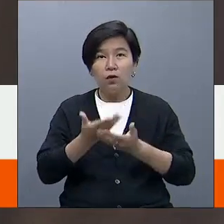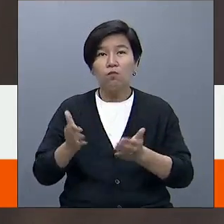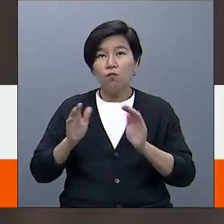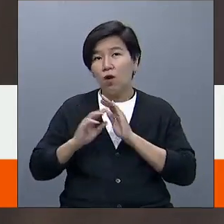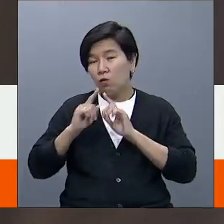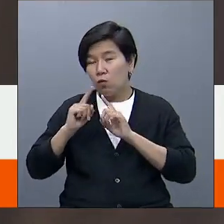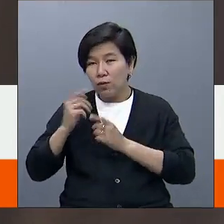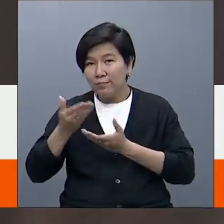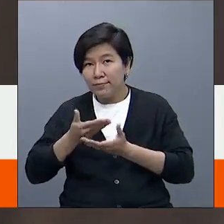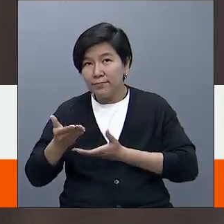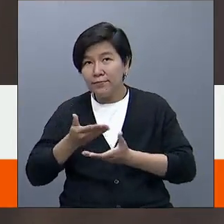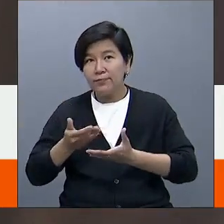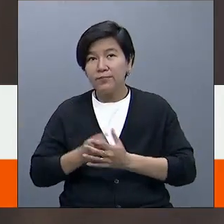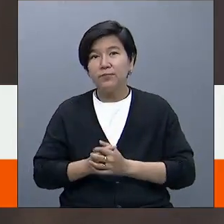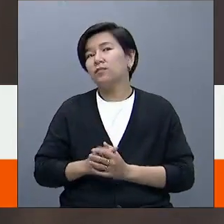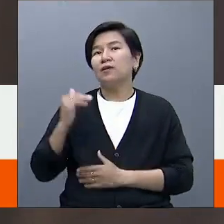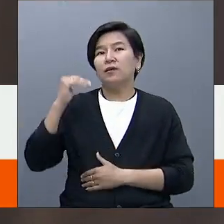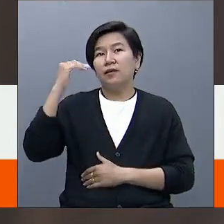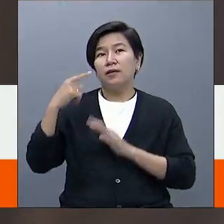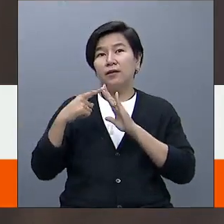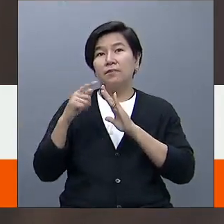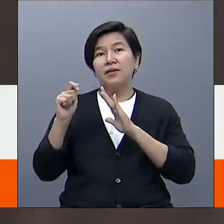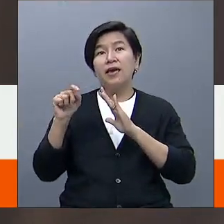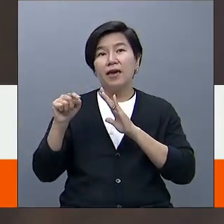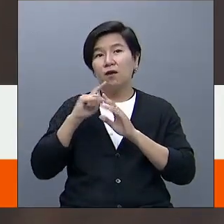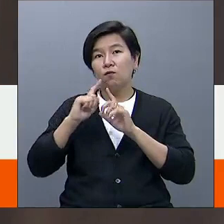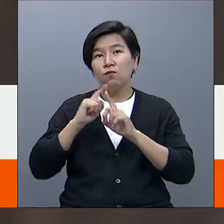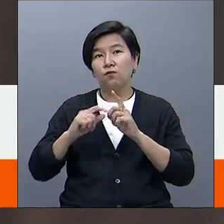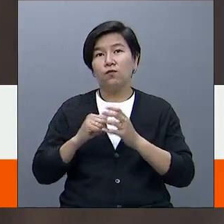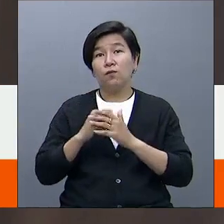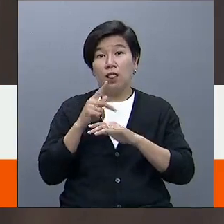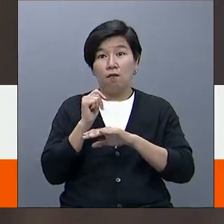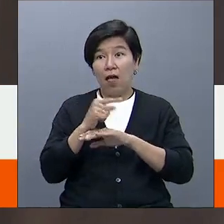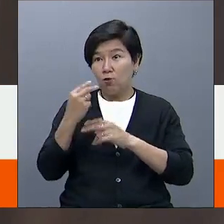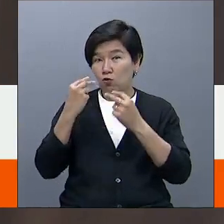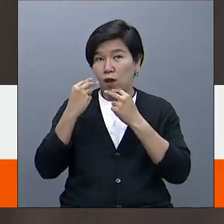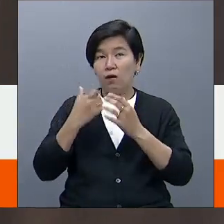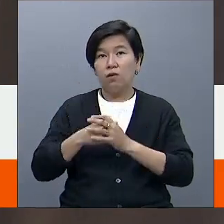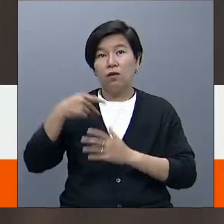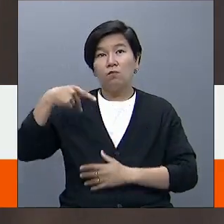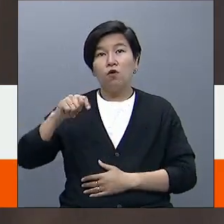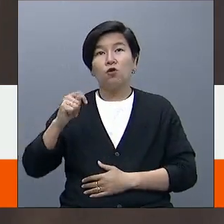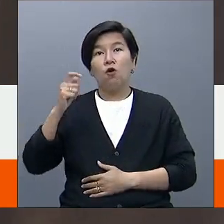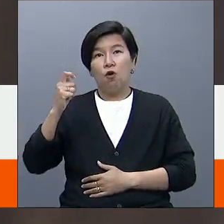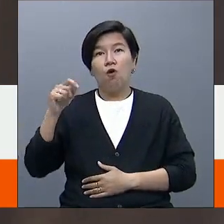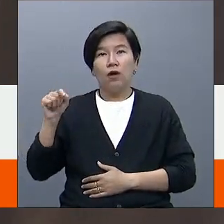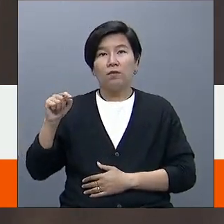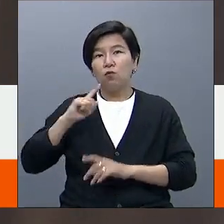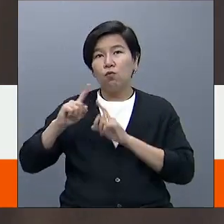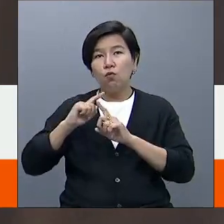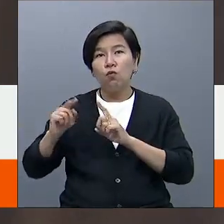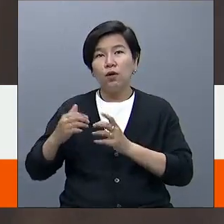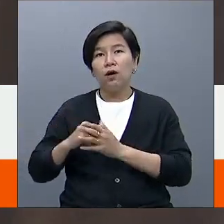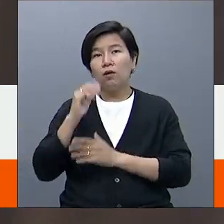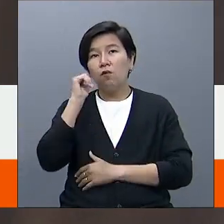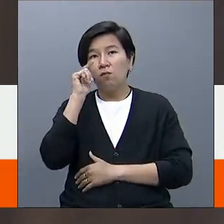อบครัวโดยเฉพาะคุยกับพี่เอนะคะไม่ทราบพี่เอเขาดูไลฟ์อยู่หรือเปล่านะก็พันตำรวจเอกณรัฐเสวตนันท์พี่เอแล้วก็คุยกับ